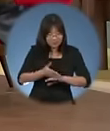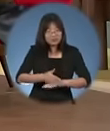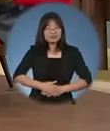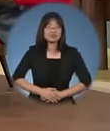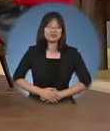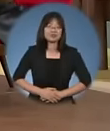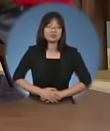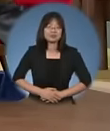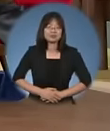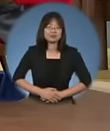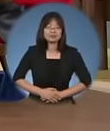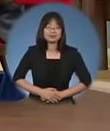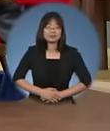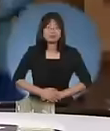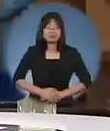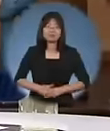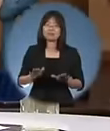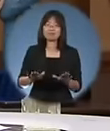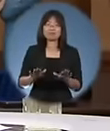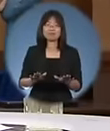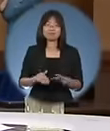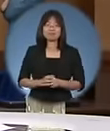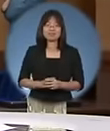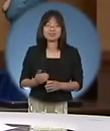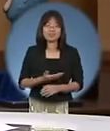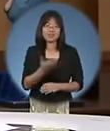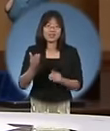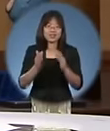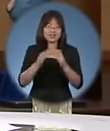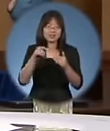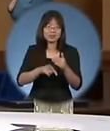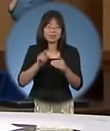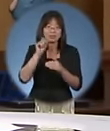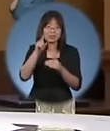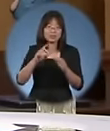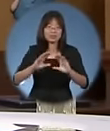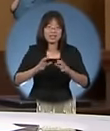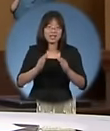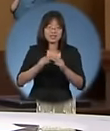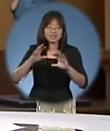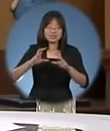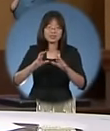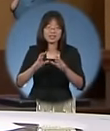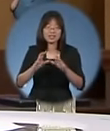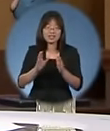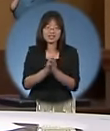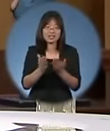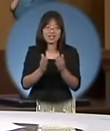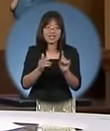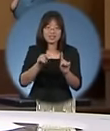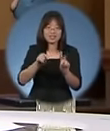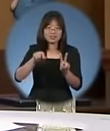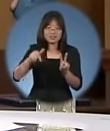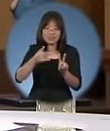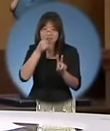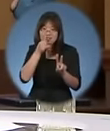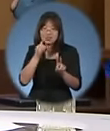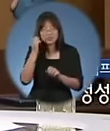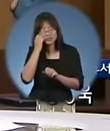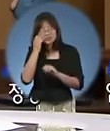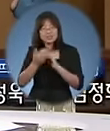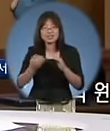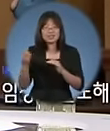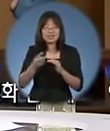네. 자. 여러분 집에 원나라 이웃나라 책 한두 권쯤 있으시죠? 오늘 밤 주무시기 전에 한번